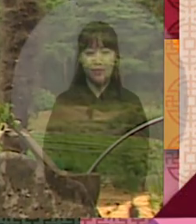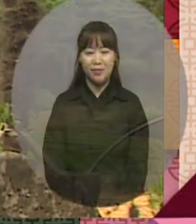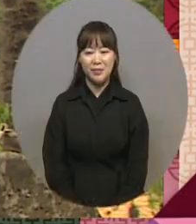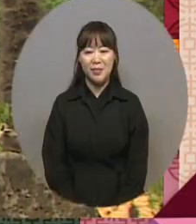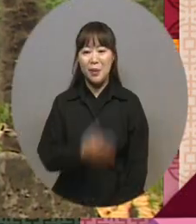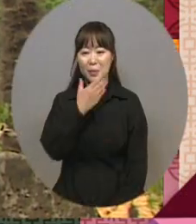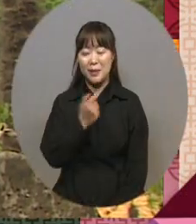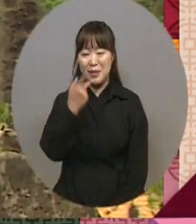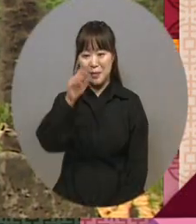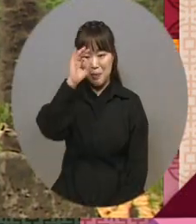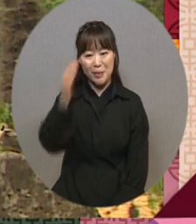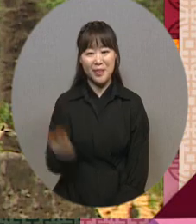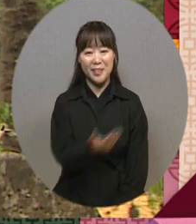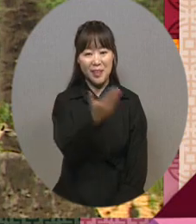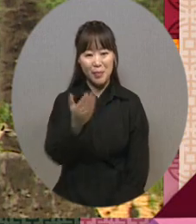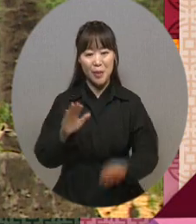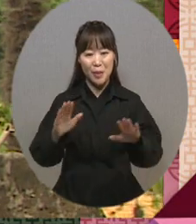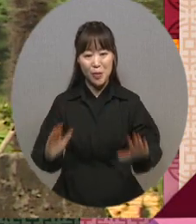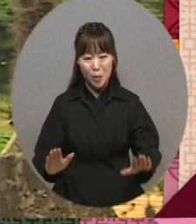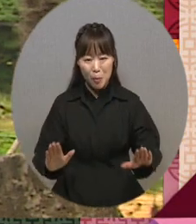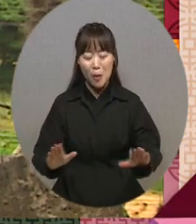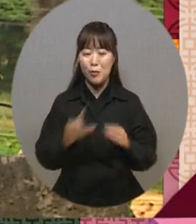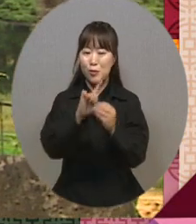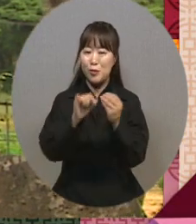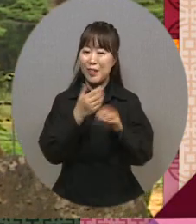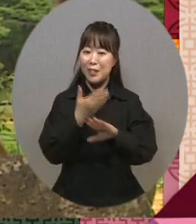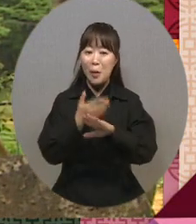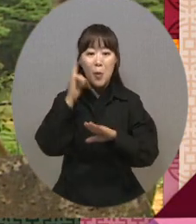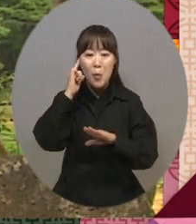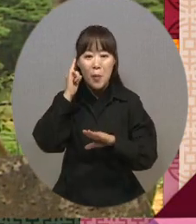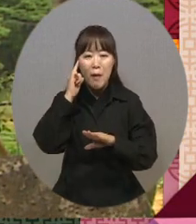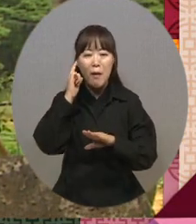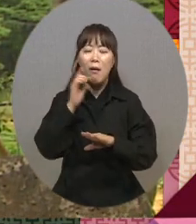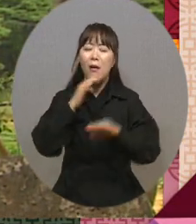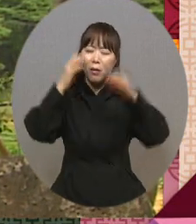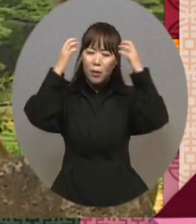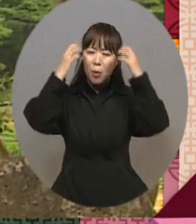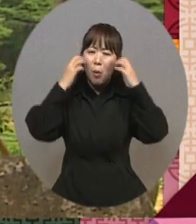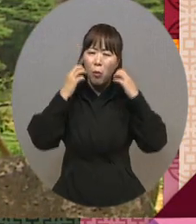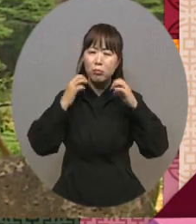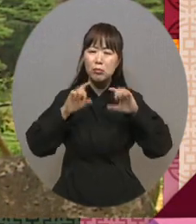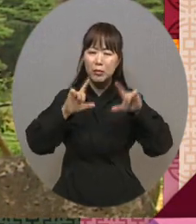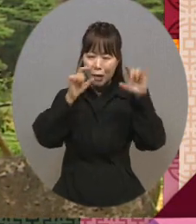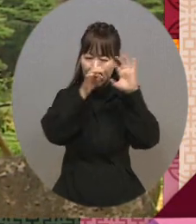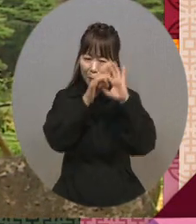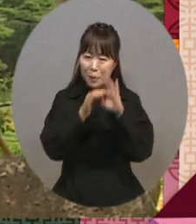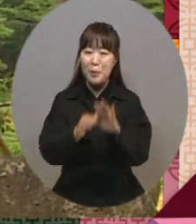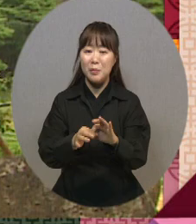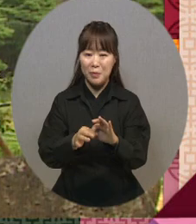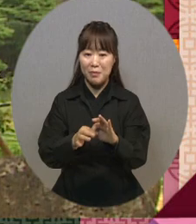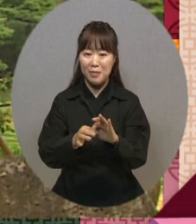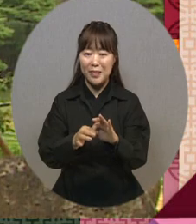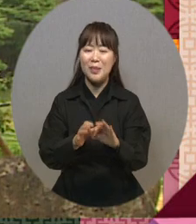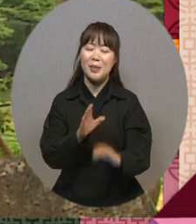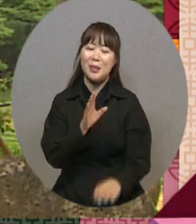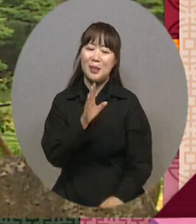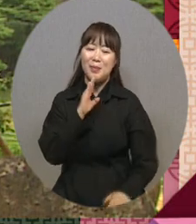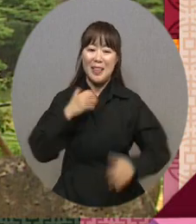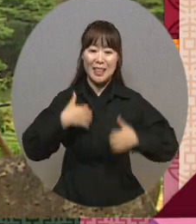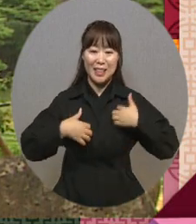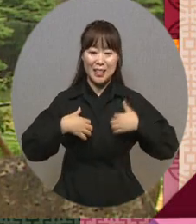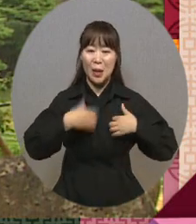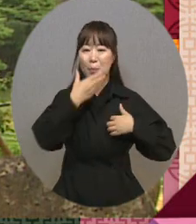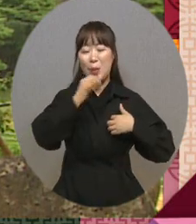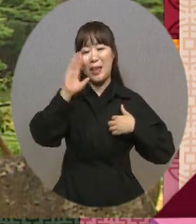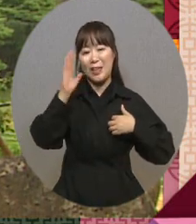네, 북주TV 시청자 여러분, 이번 추석은 좀 다르죠. 왜냐하면 너무 더운 여름이 오랫동안 지속이 되세요. 그래서 정말 즐거운